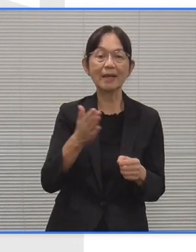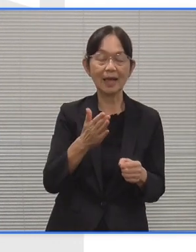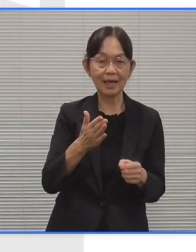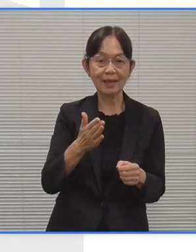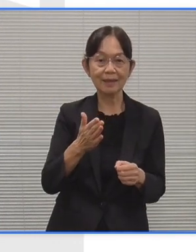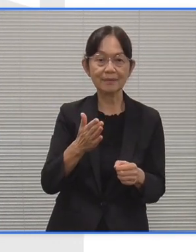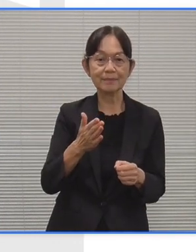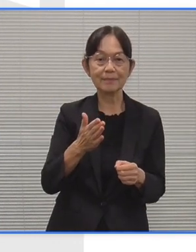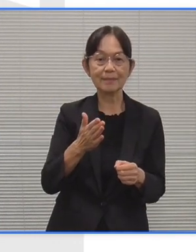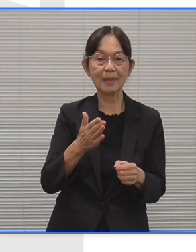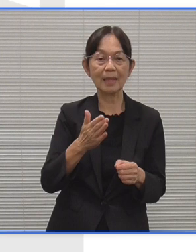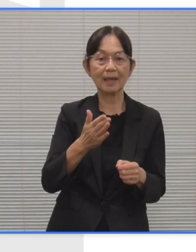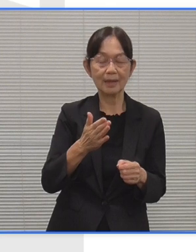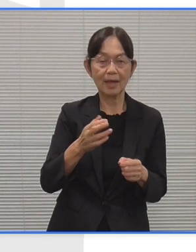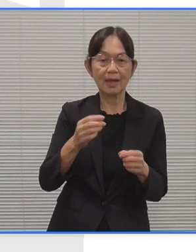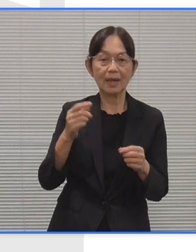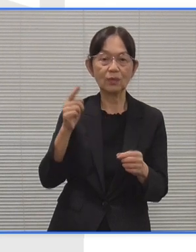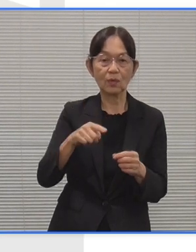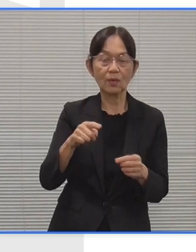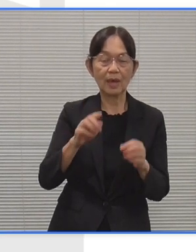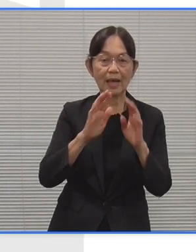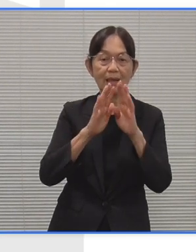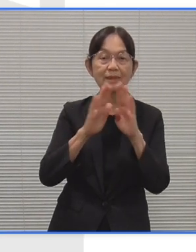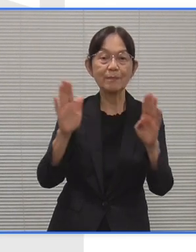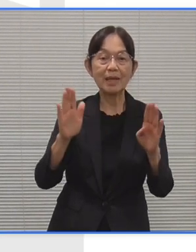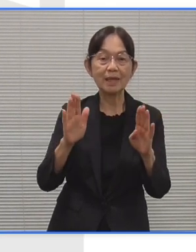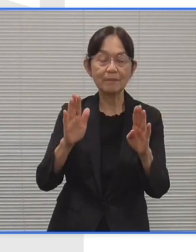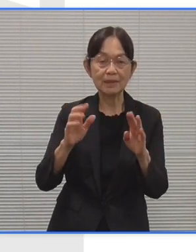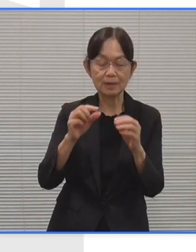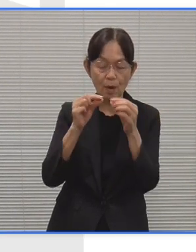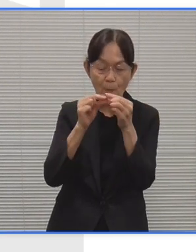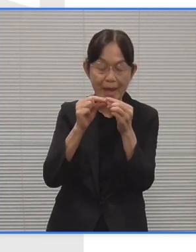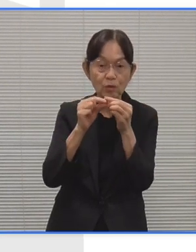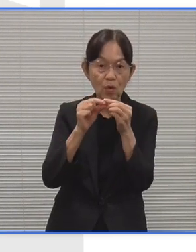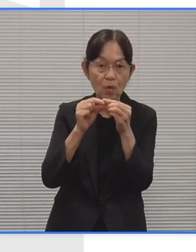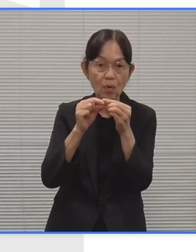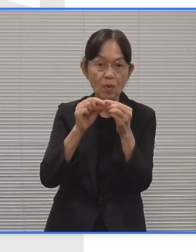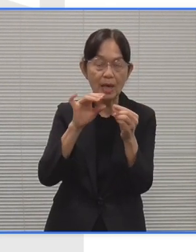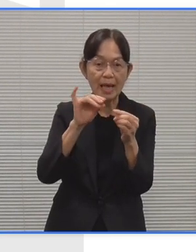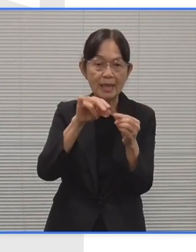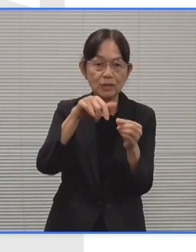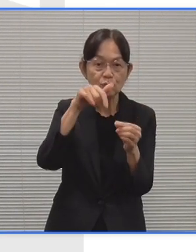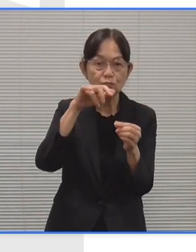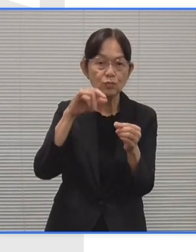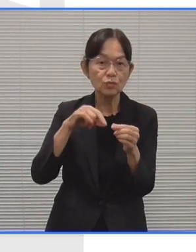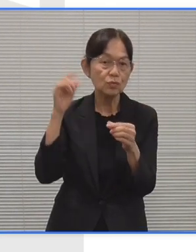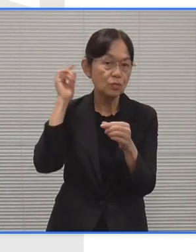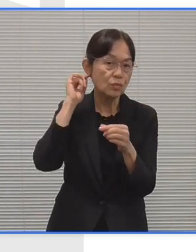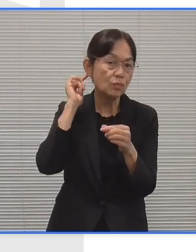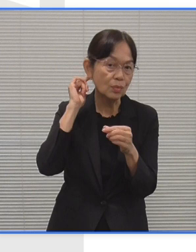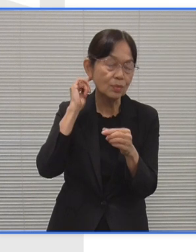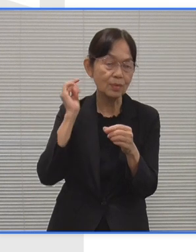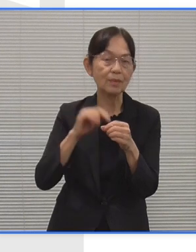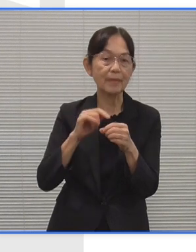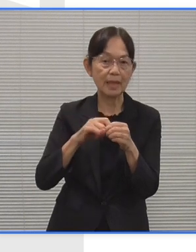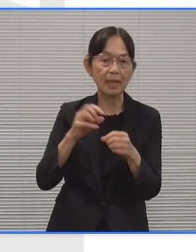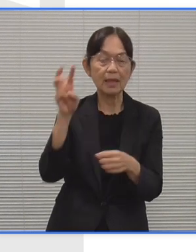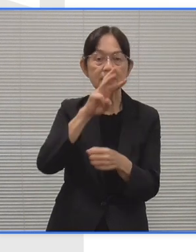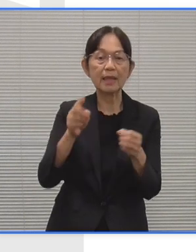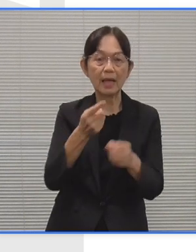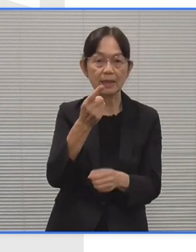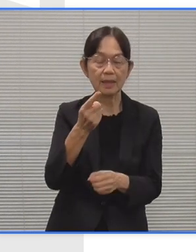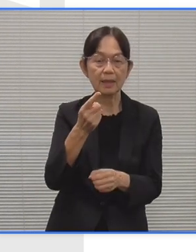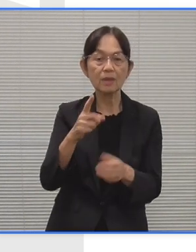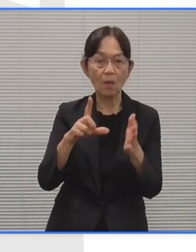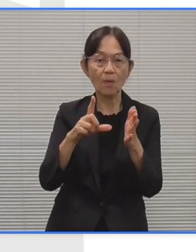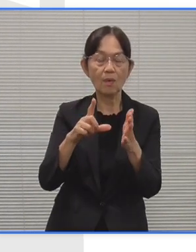着が義務化されましたマイクロチップについてもご紹介をするということです。災害とペットの